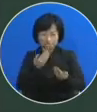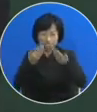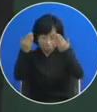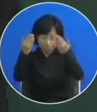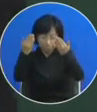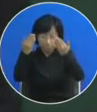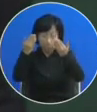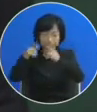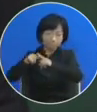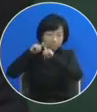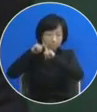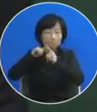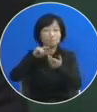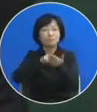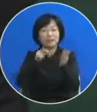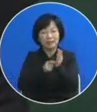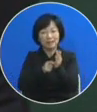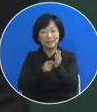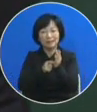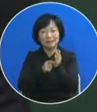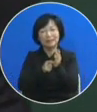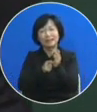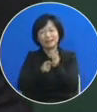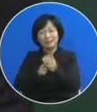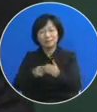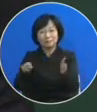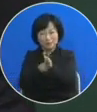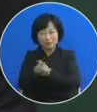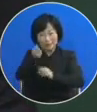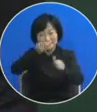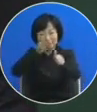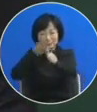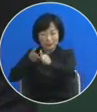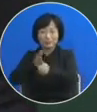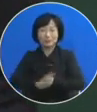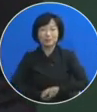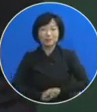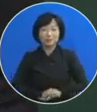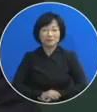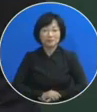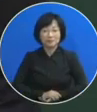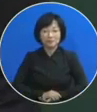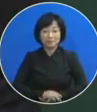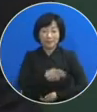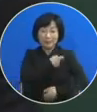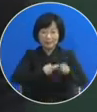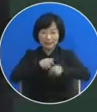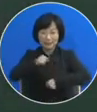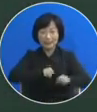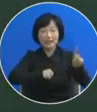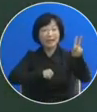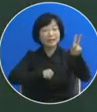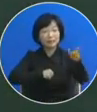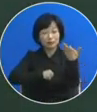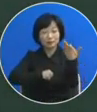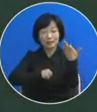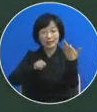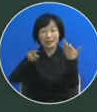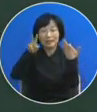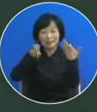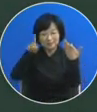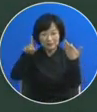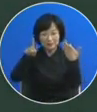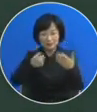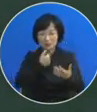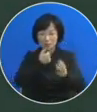hold the important faith covenant of staking your lives. 그게 바로 이게 아닙니까? That's this. 사도행전 19장 20절 로마도 보아야 하리라.